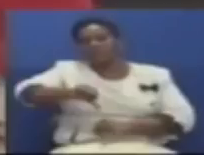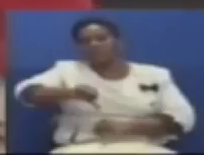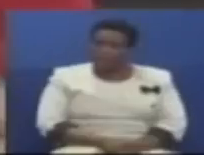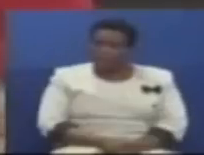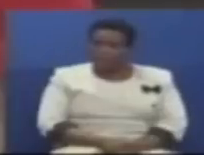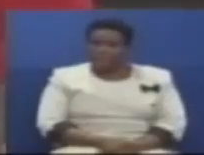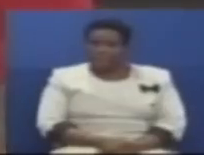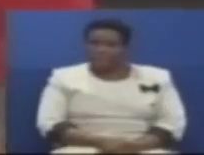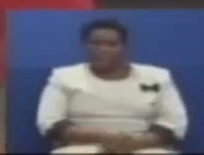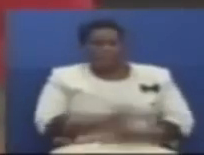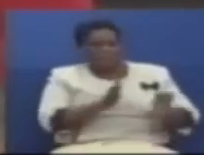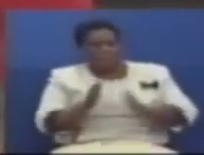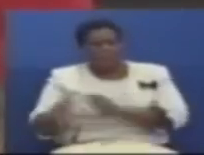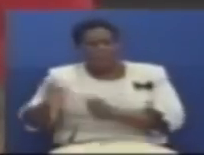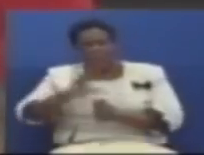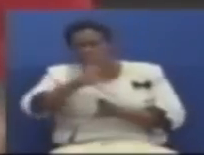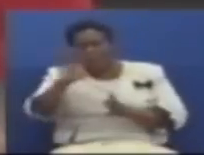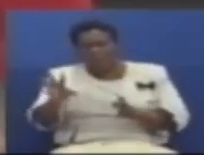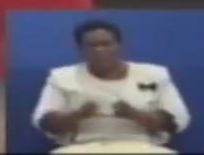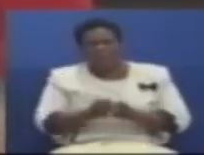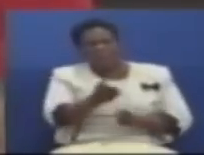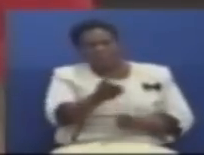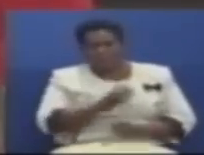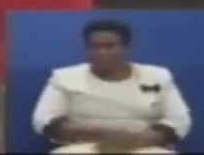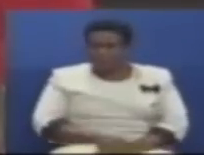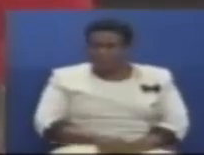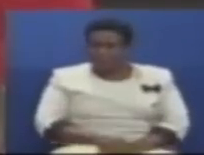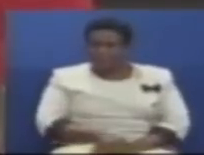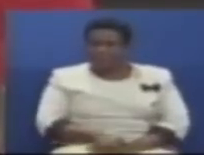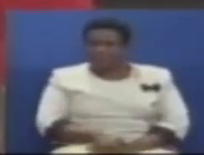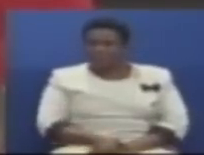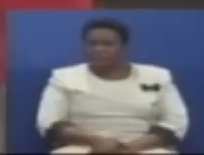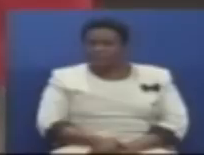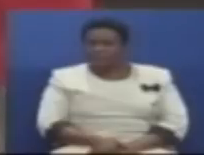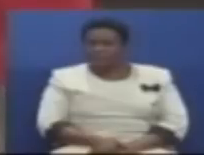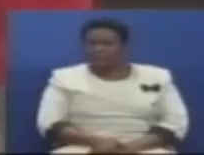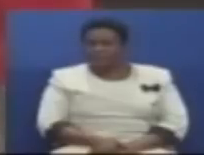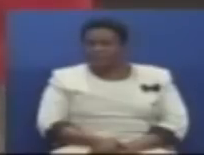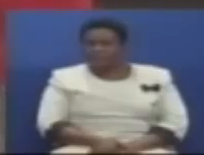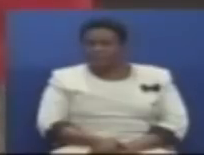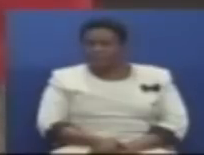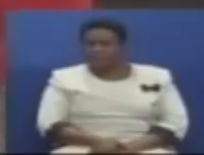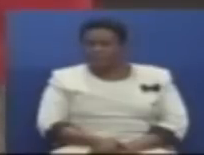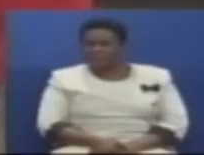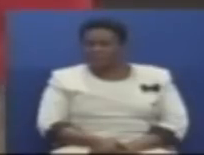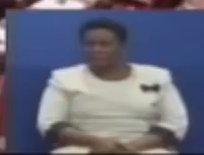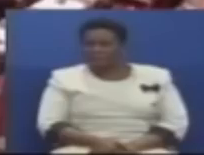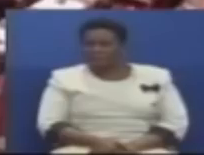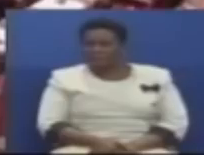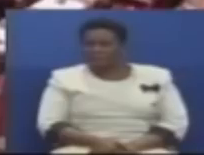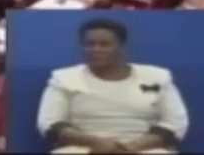Yote mipango mnayopanga hii, wewe angalia sasa hivi tumepanga mipango mikubwa.